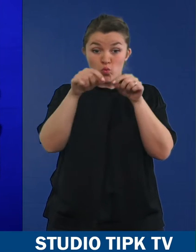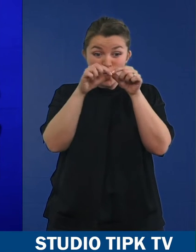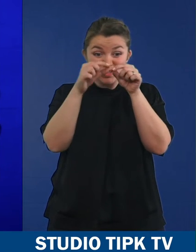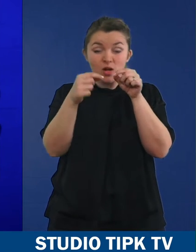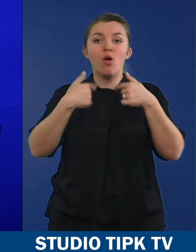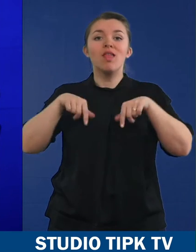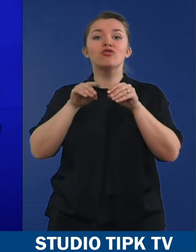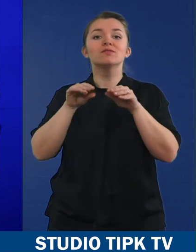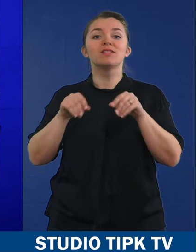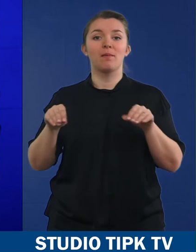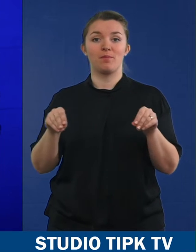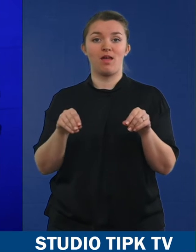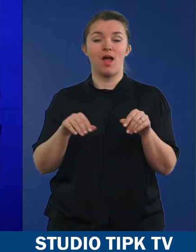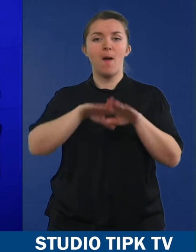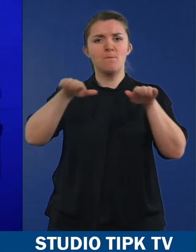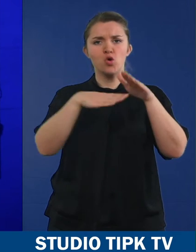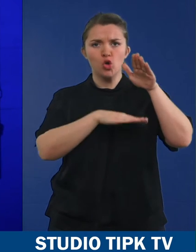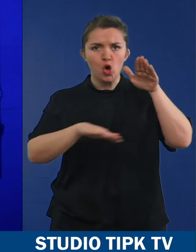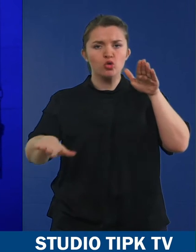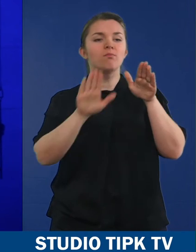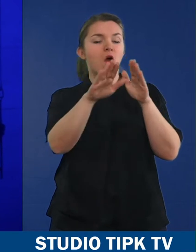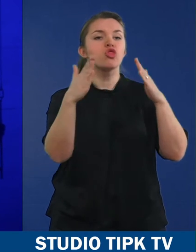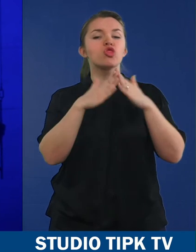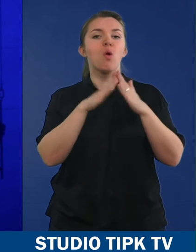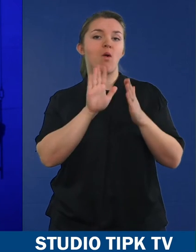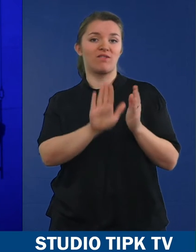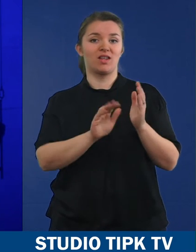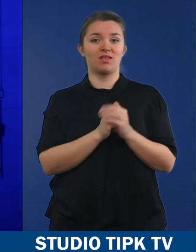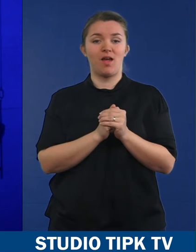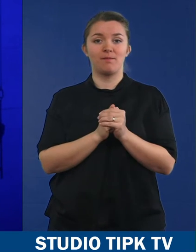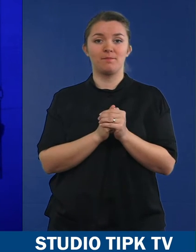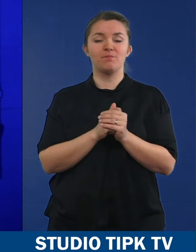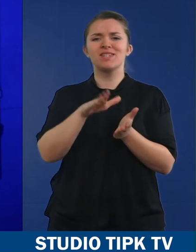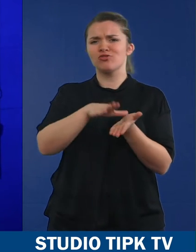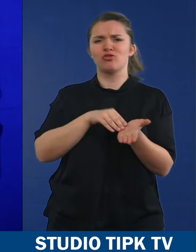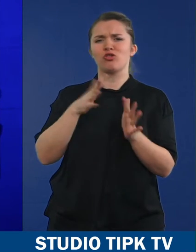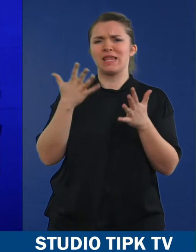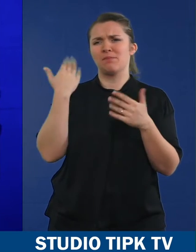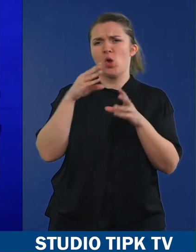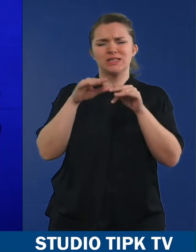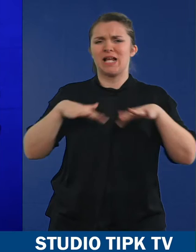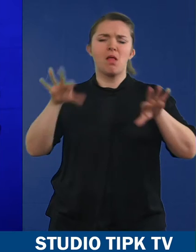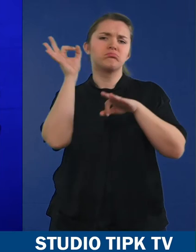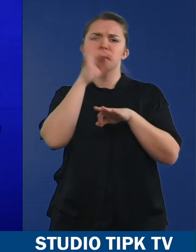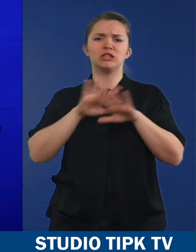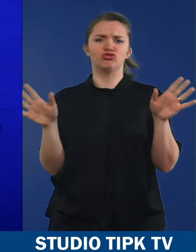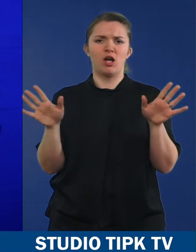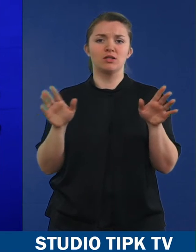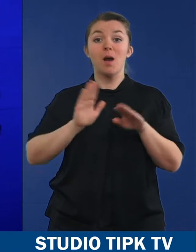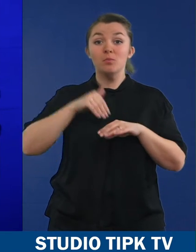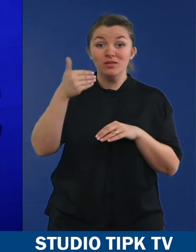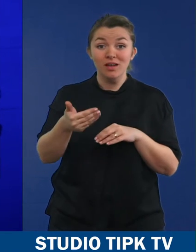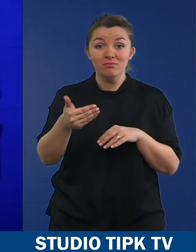naša zemlja. Morsko dno je njena domovina. Spočetka ni bilo na zemlji ničesar.